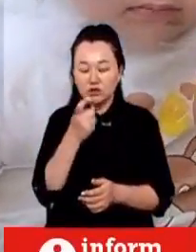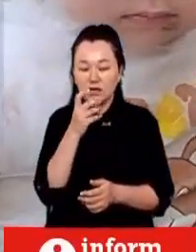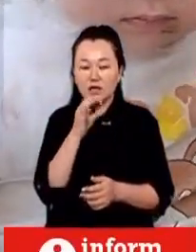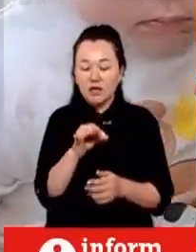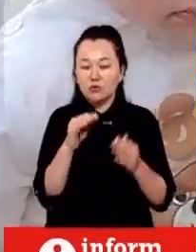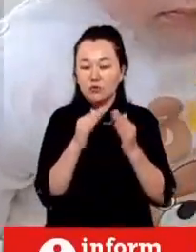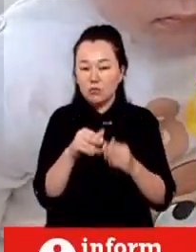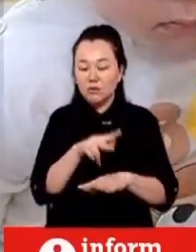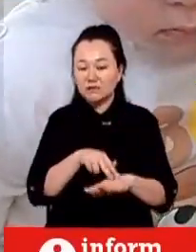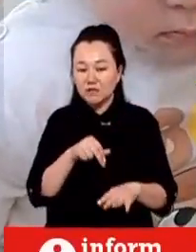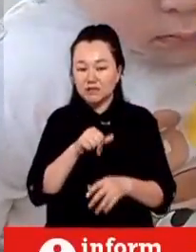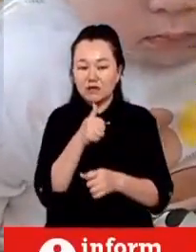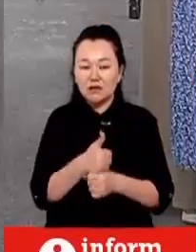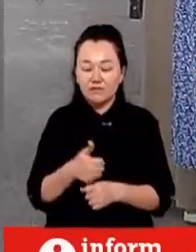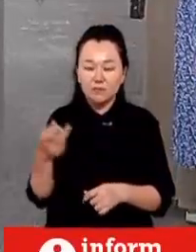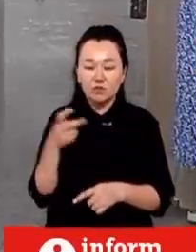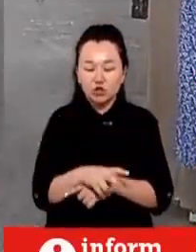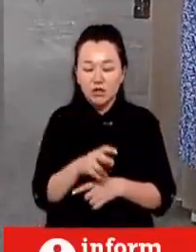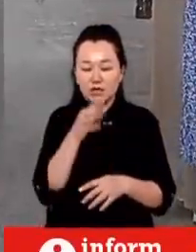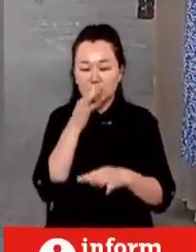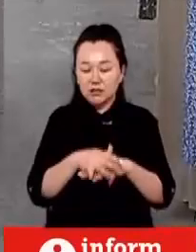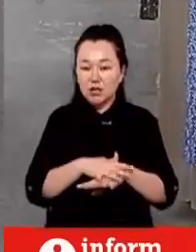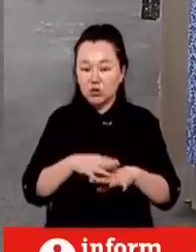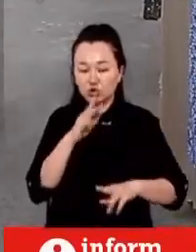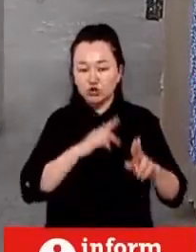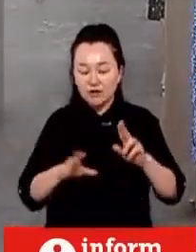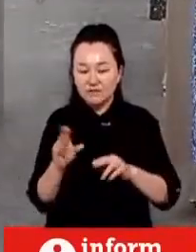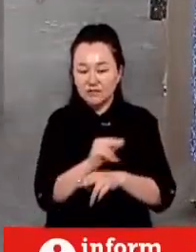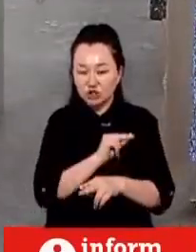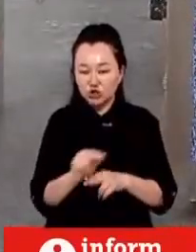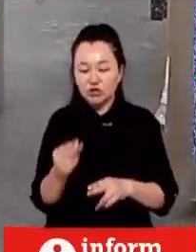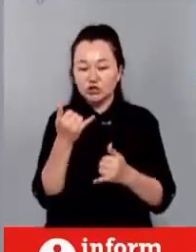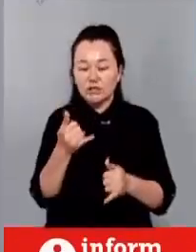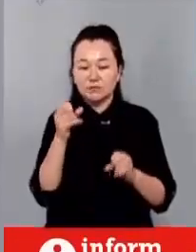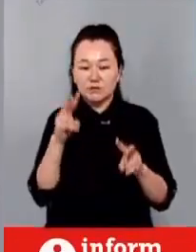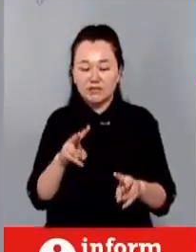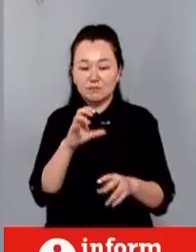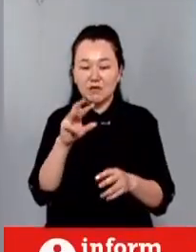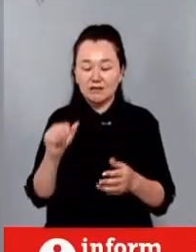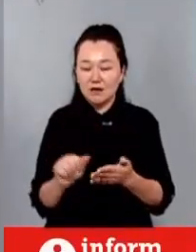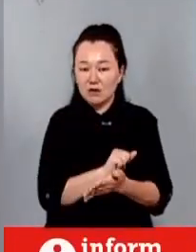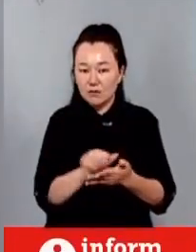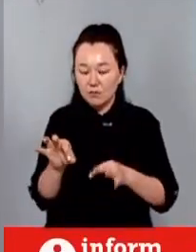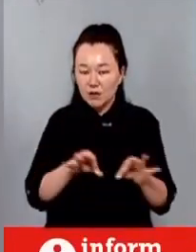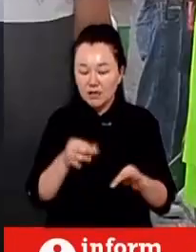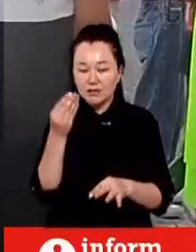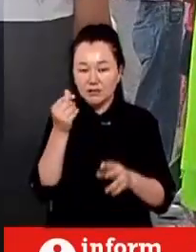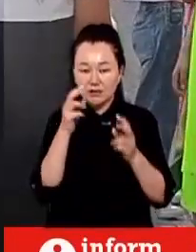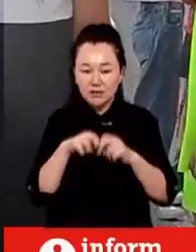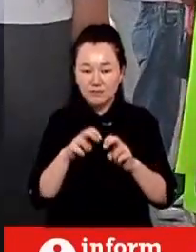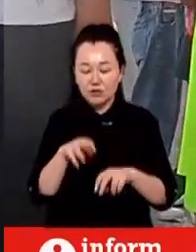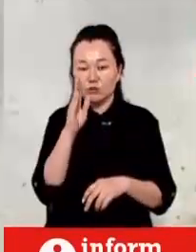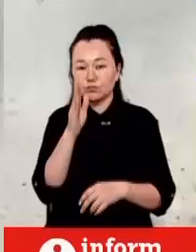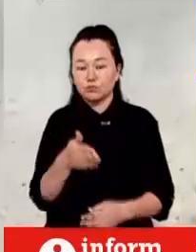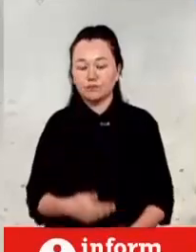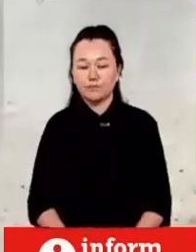үй инспекциясы бөлімінің басшысы келді. Айтуынша, жұрт айтқан олқылықтарды жөндеу үшін қазір арнайы сметалық жоба әзірленіп, қаржы қарастырылып жатыр